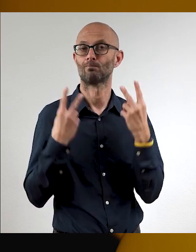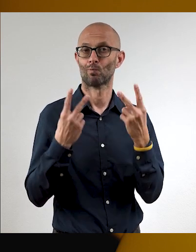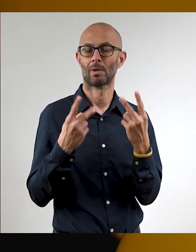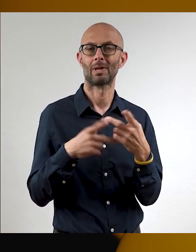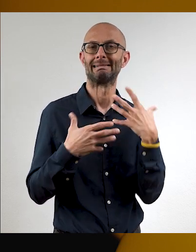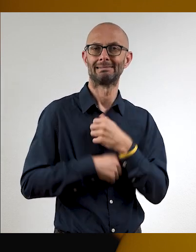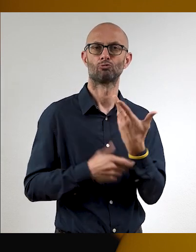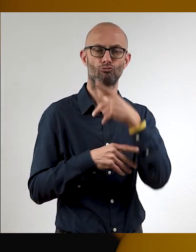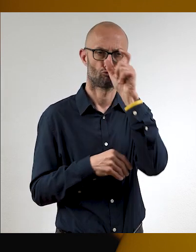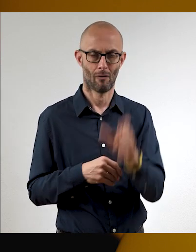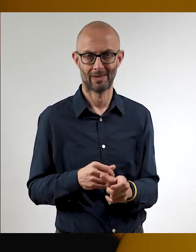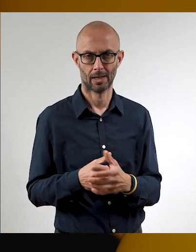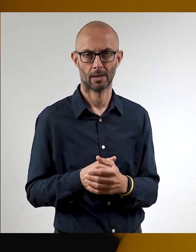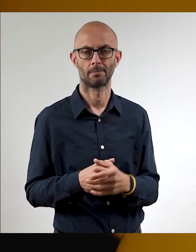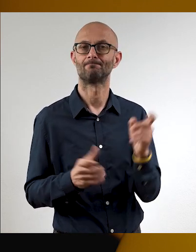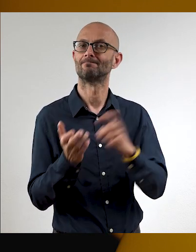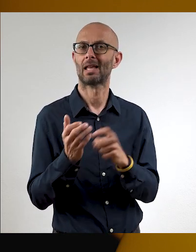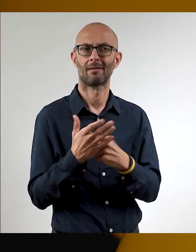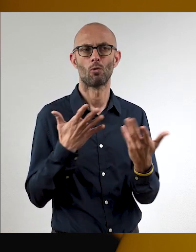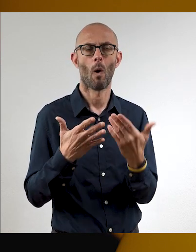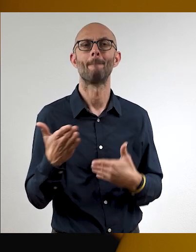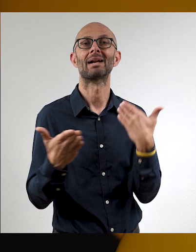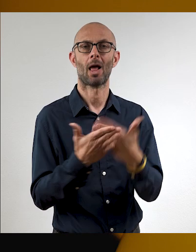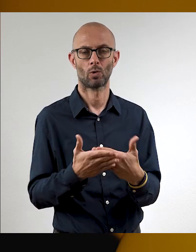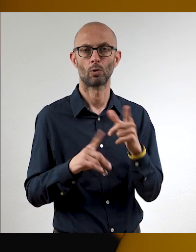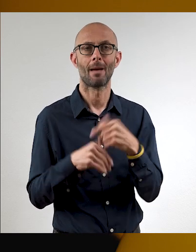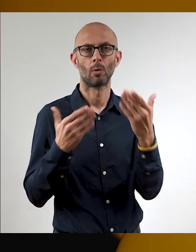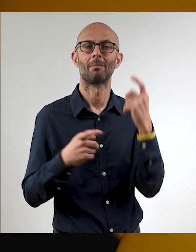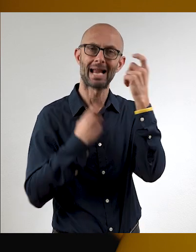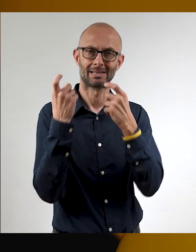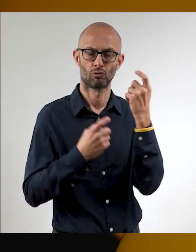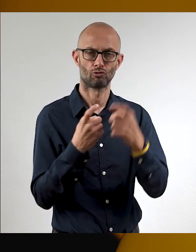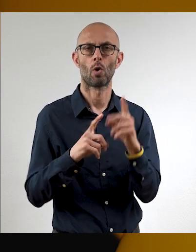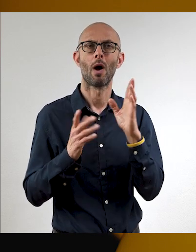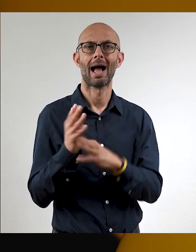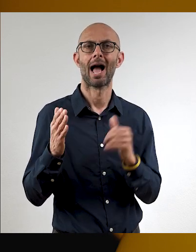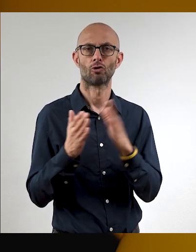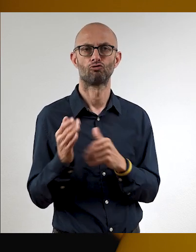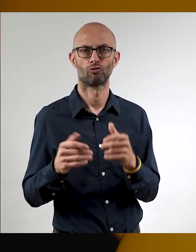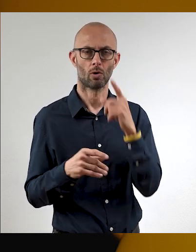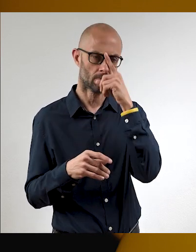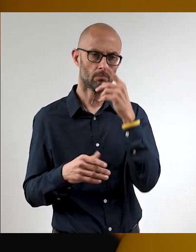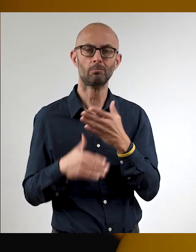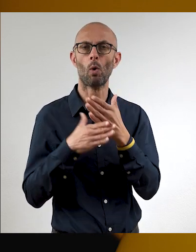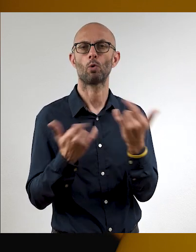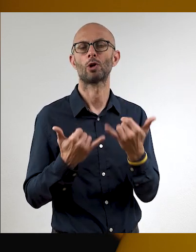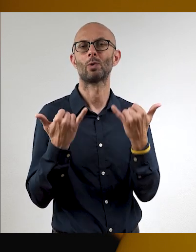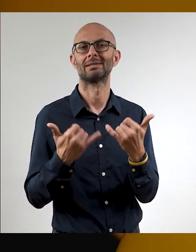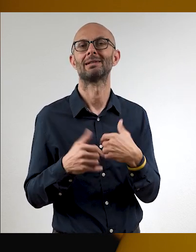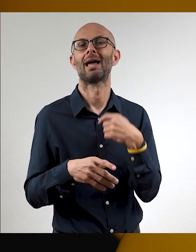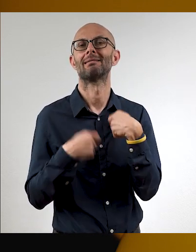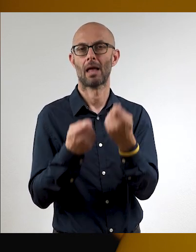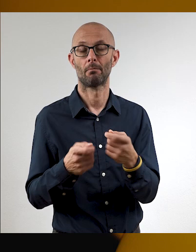pomeni stisko za človeka, zahteva neko prilagoditev in da potem razmišljajo, kakšno pomoč lahko zdaj